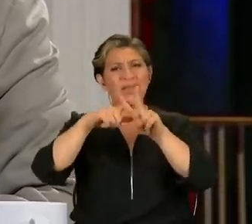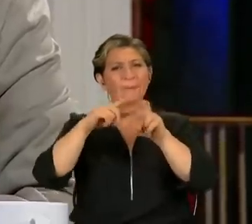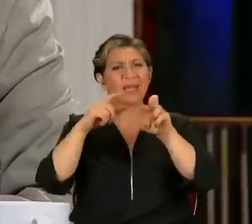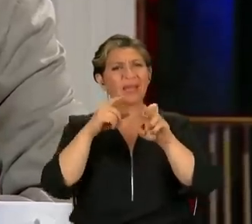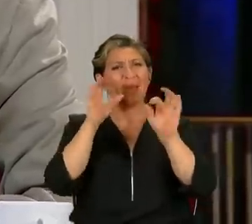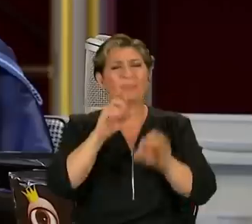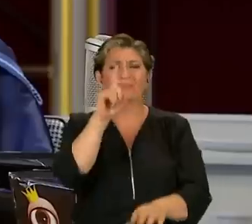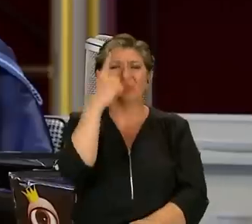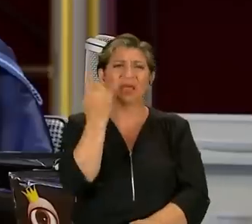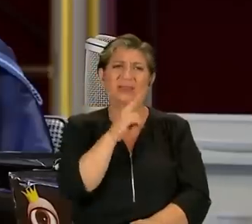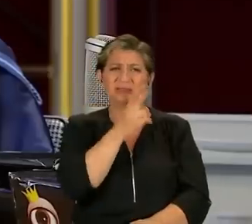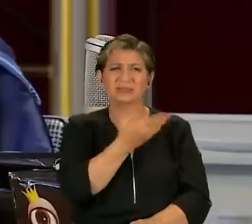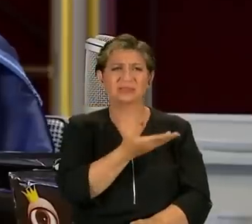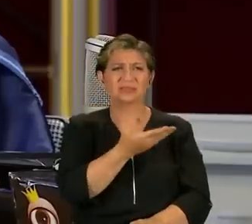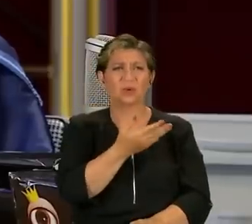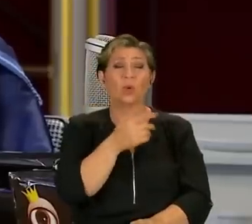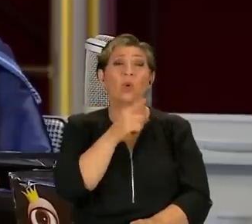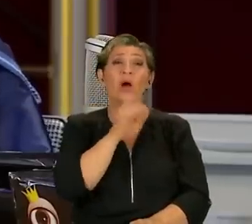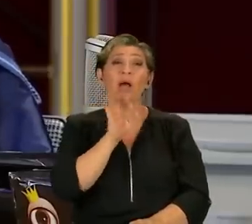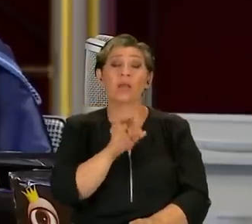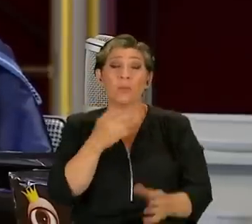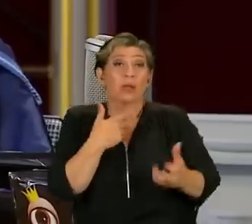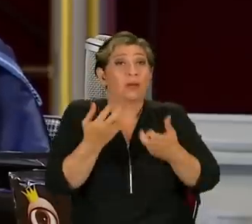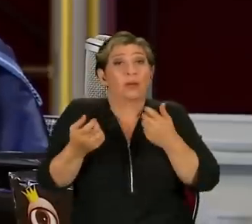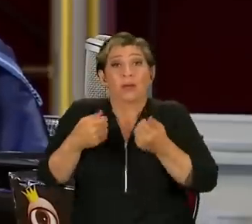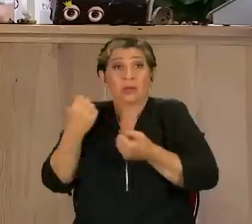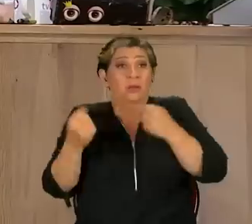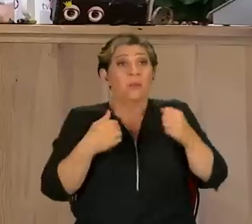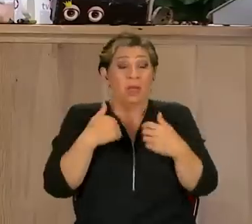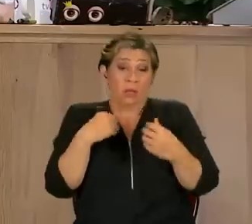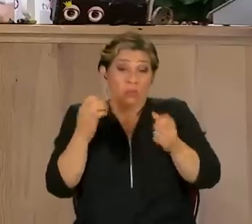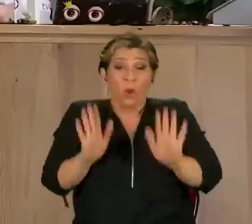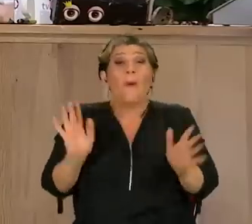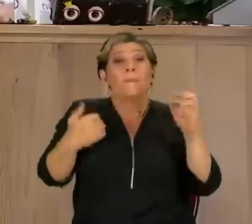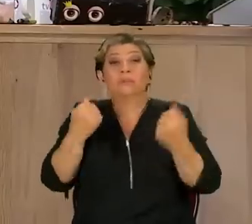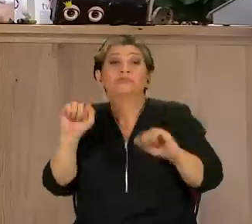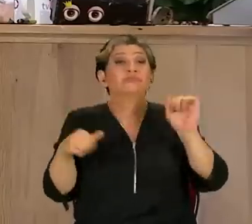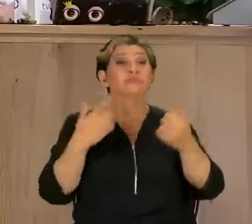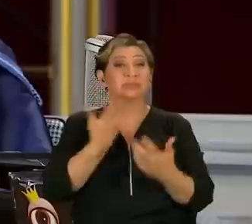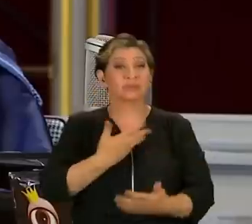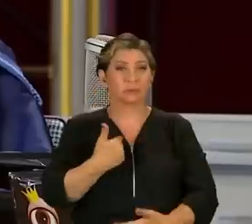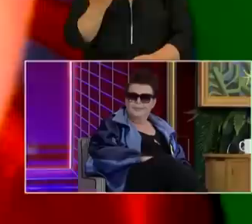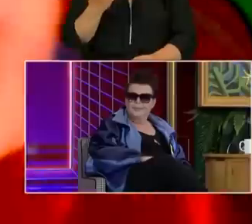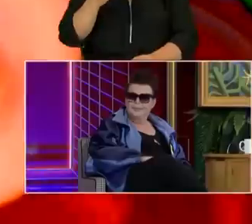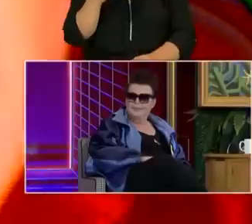böyle düşünse. O da hep tek başına. Yazık yahu. O ama hiperaktif. Evet. Aktifim ben. Evet, evet. Peki,